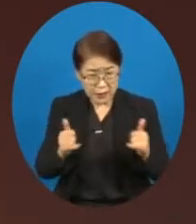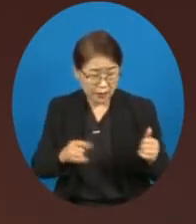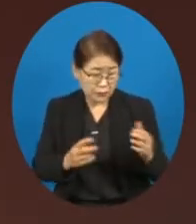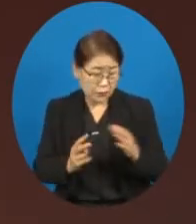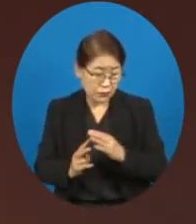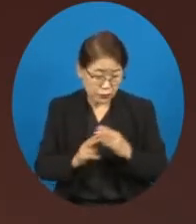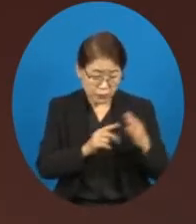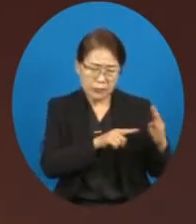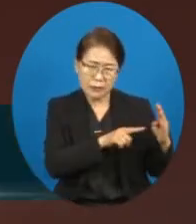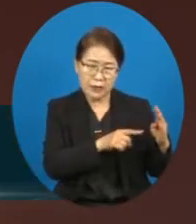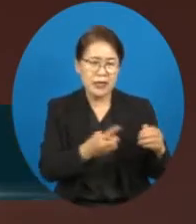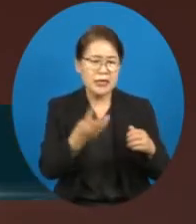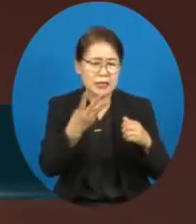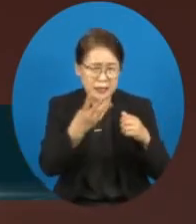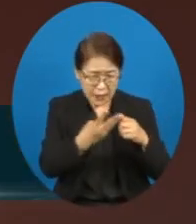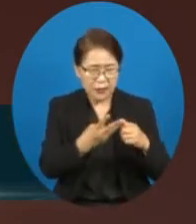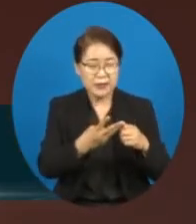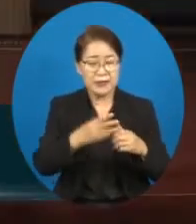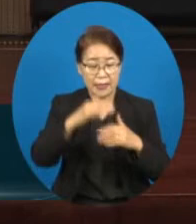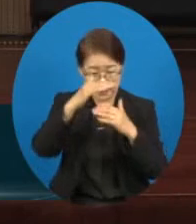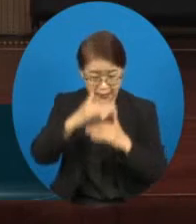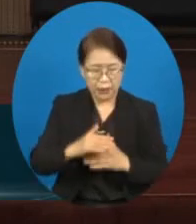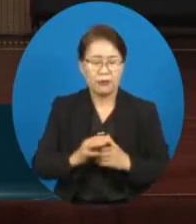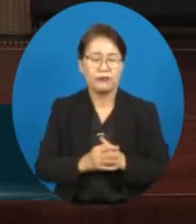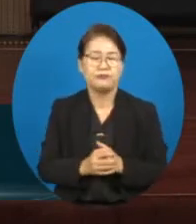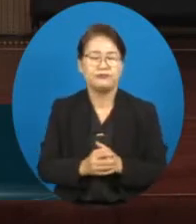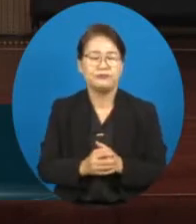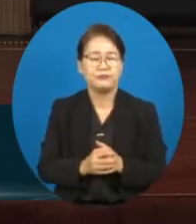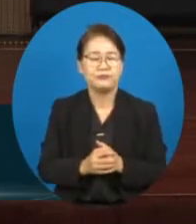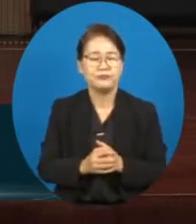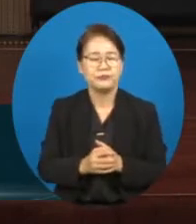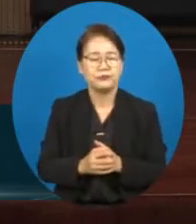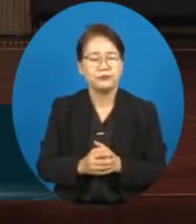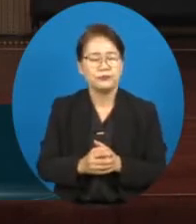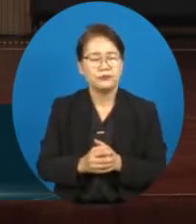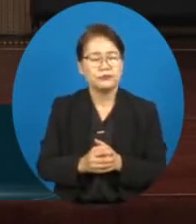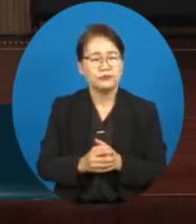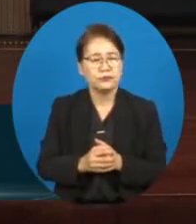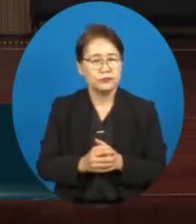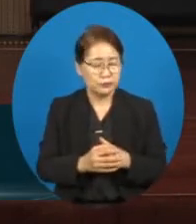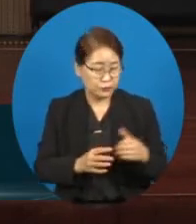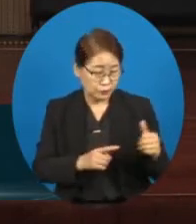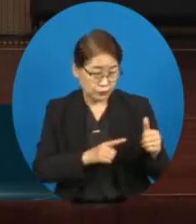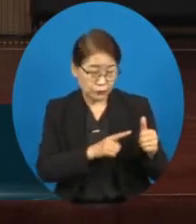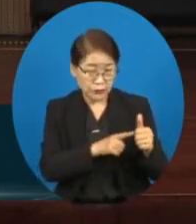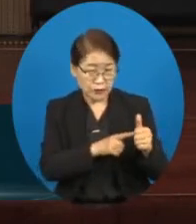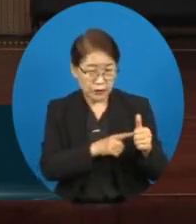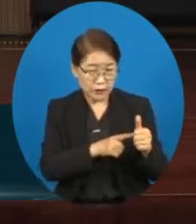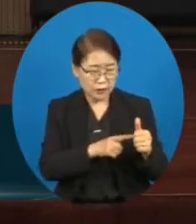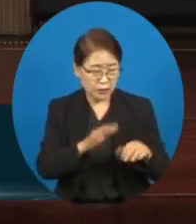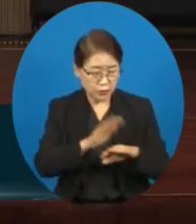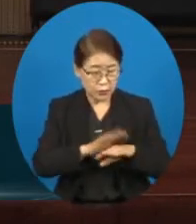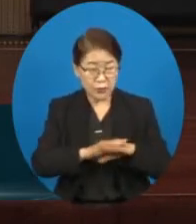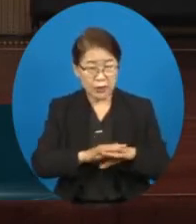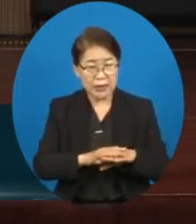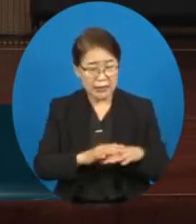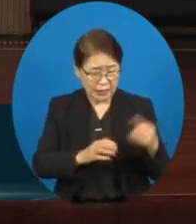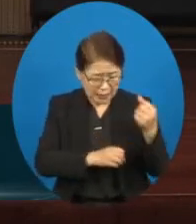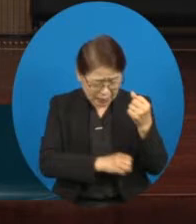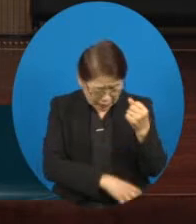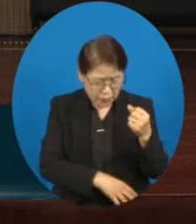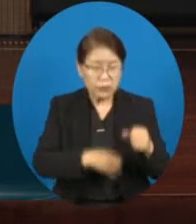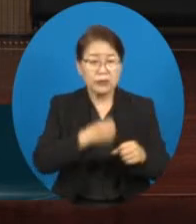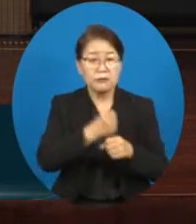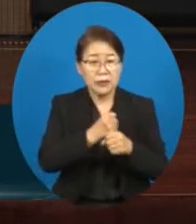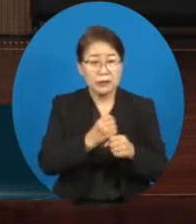말씀입니다. 우리 9절 상반절의 말씀을 함께 읽겠어요. 다 같이요. 수르바벨의 손이 이 성전의 기초를 놓았은